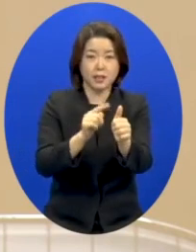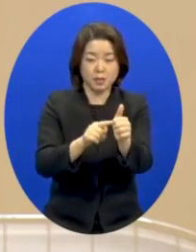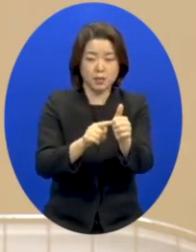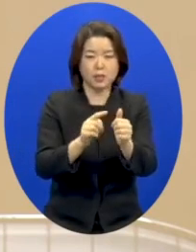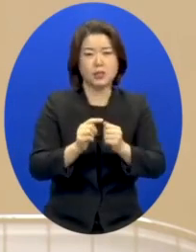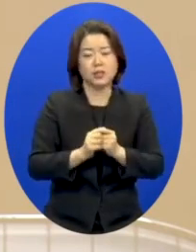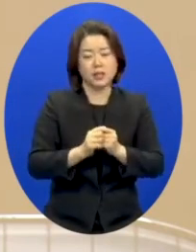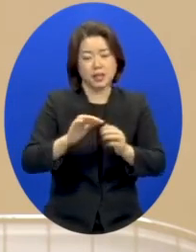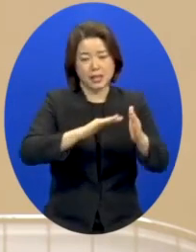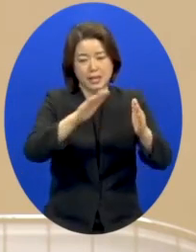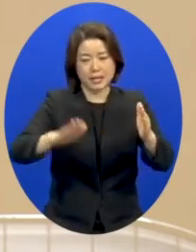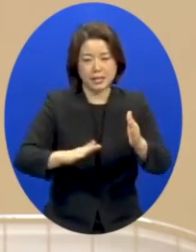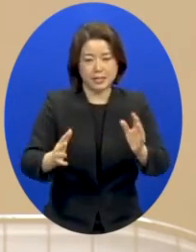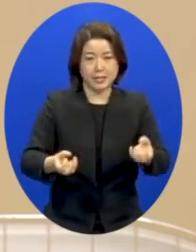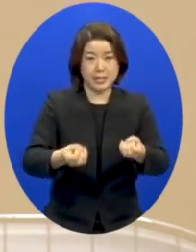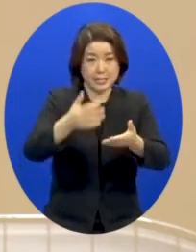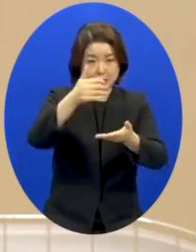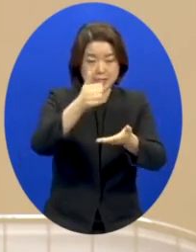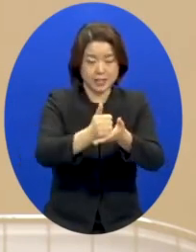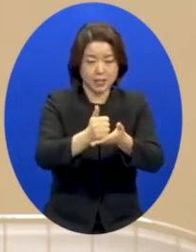섬기게 하셨습니다.